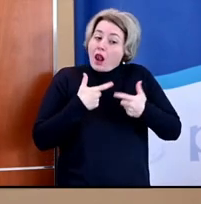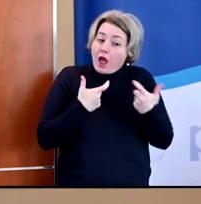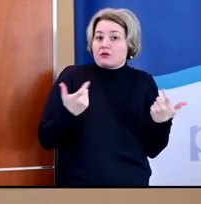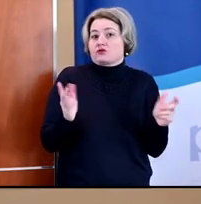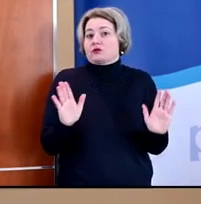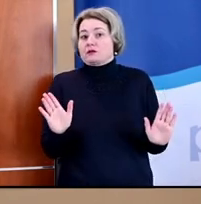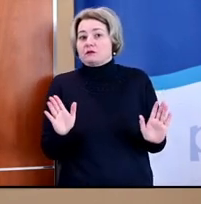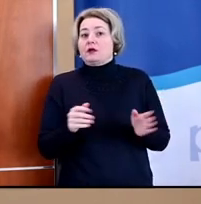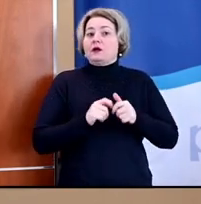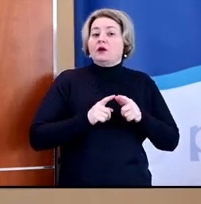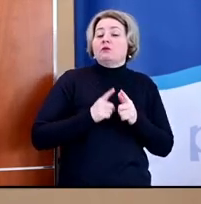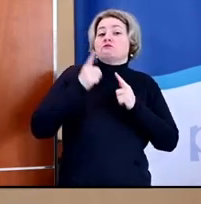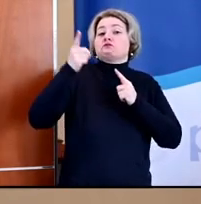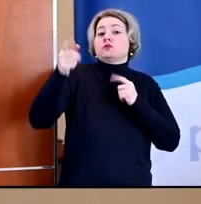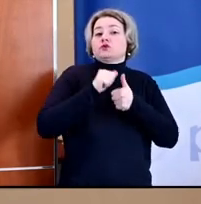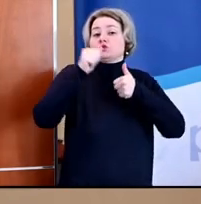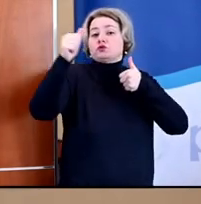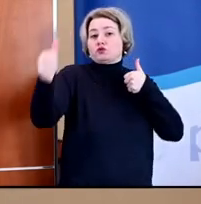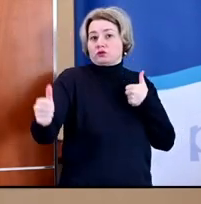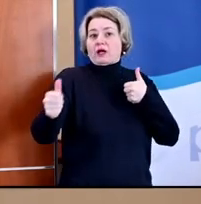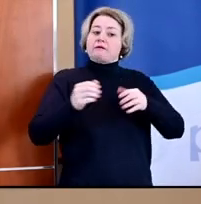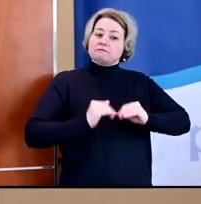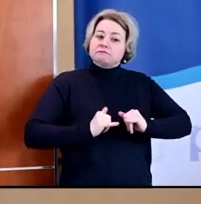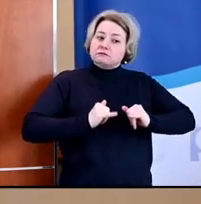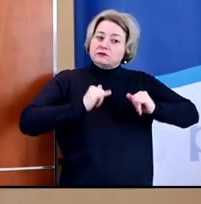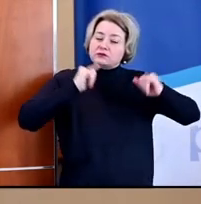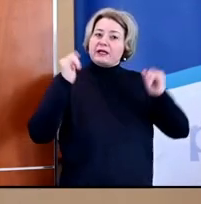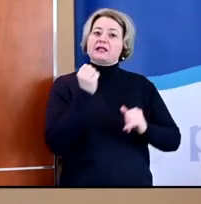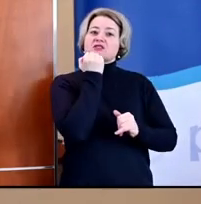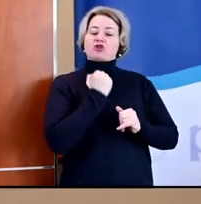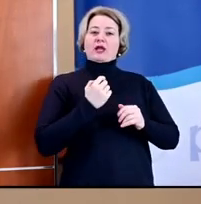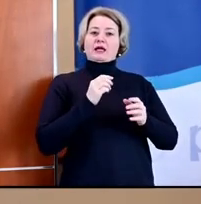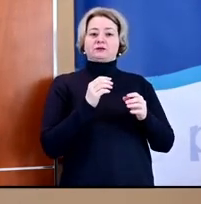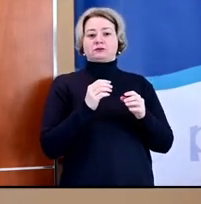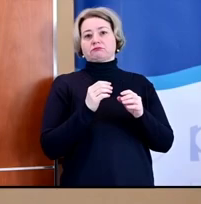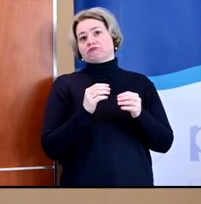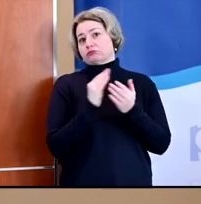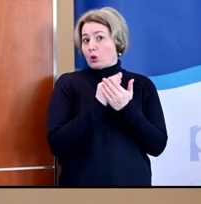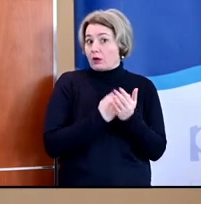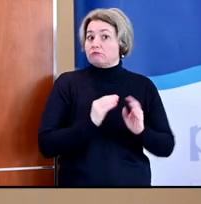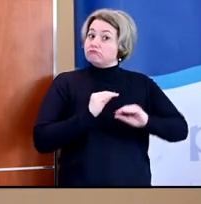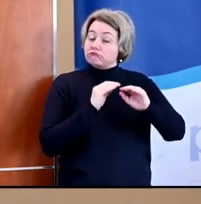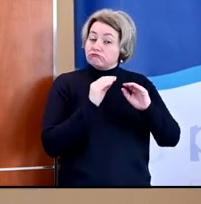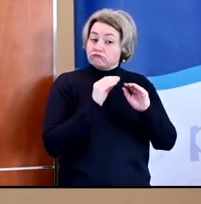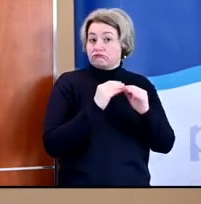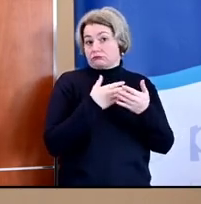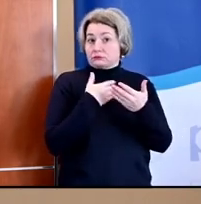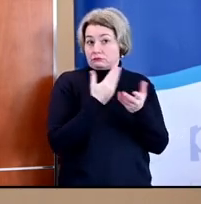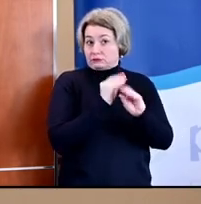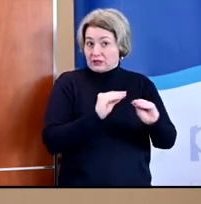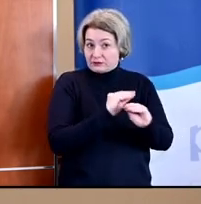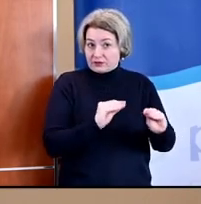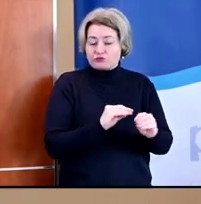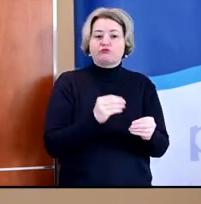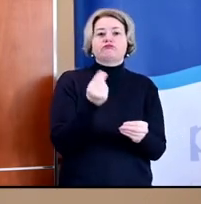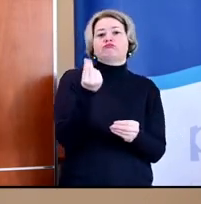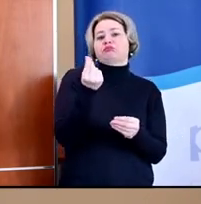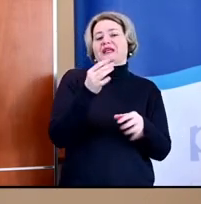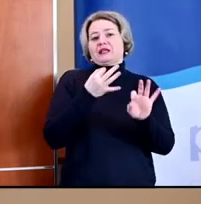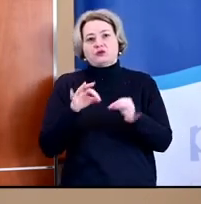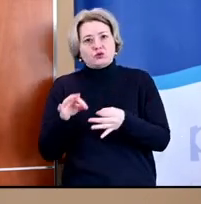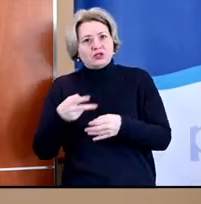hogy hosszút távon tudják fejleszteni a programjukat és ezeken a képzéseken el meghívtunk olyan pénzügyi szakértőket